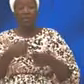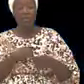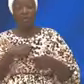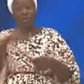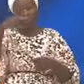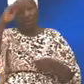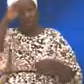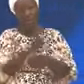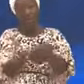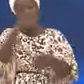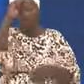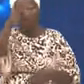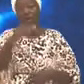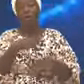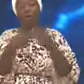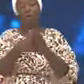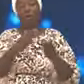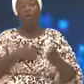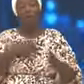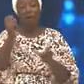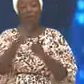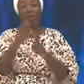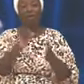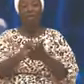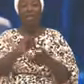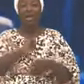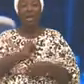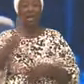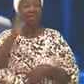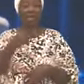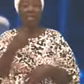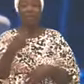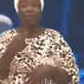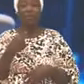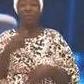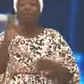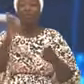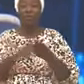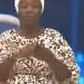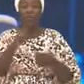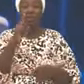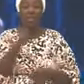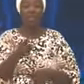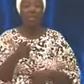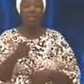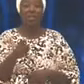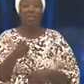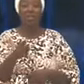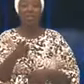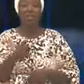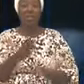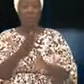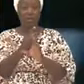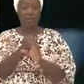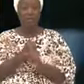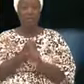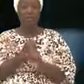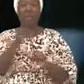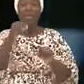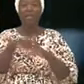reçoit d'antan que et écoute de tesore toutes les paroles que je te dirai